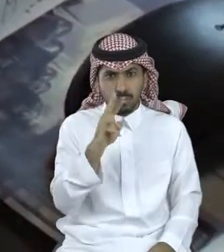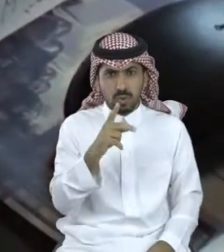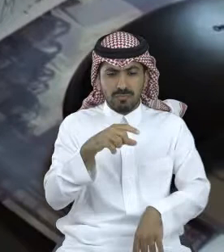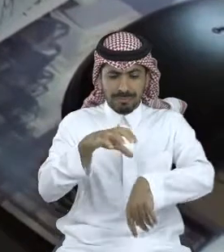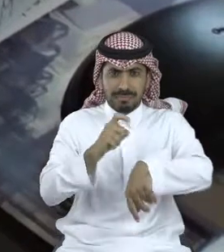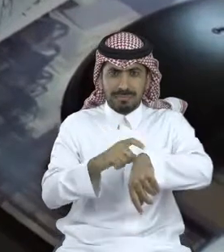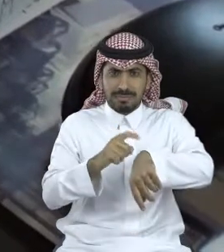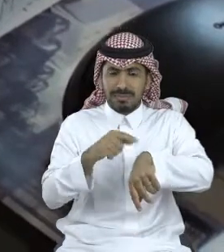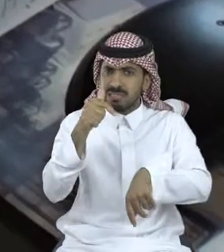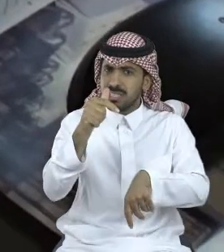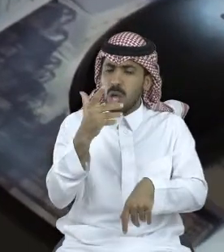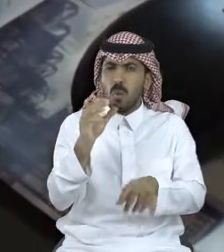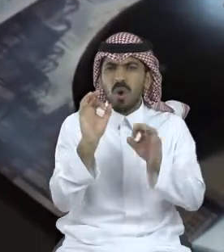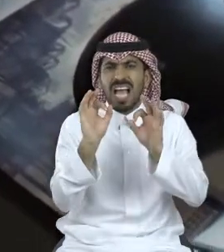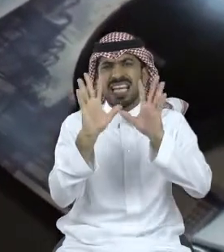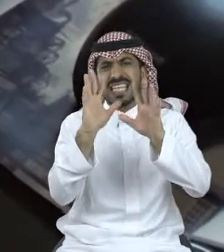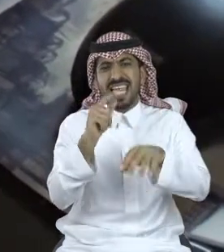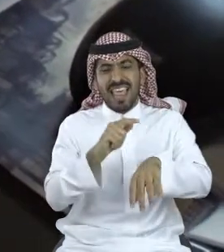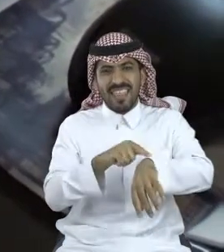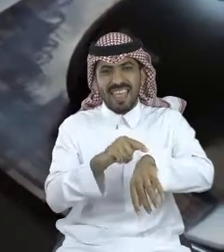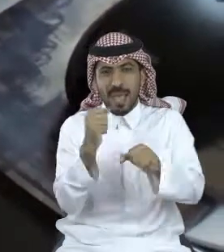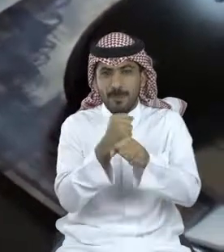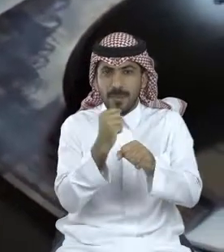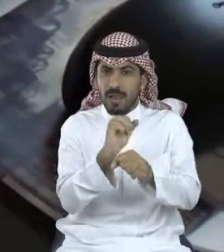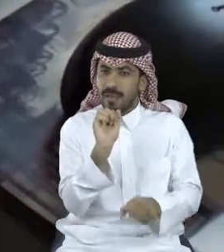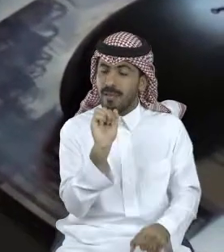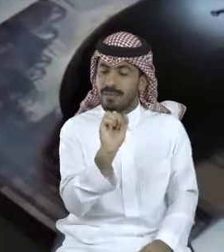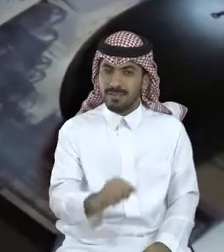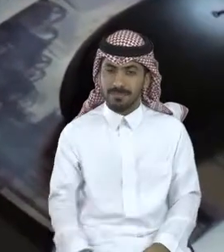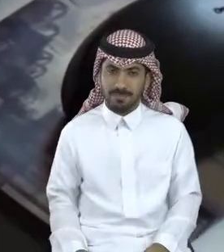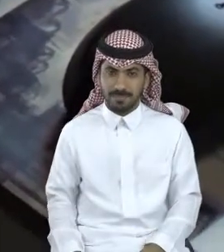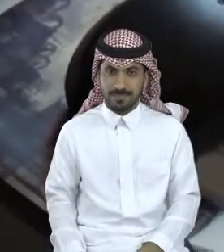انه في 6 ساعات و10 دقائق بالضبط هي اللي نمتها، وضح لي انه في